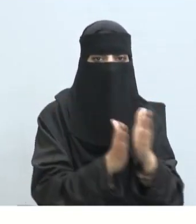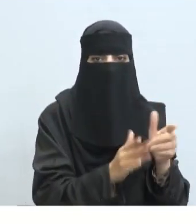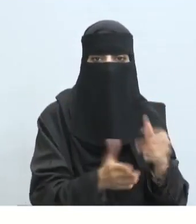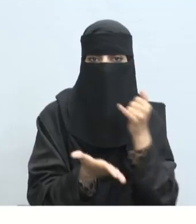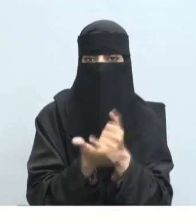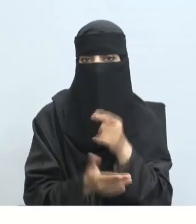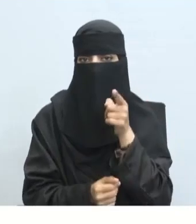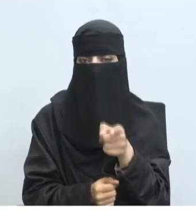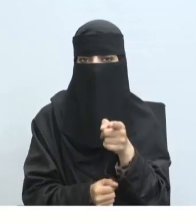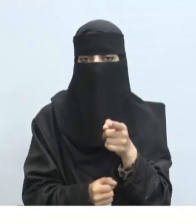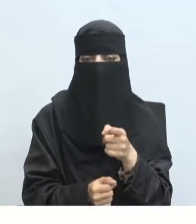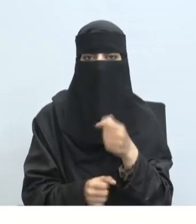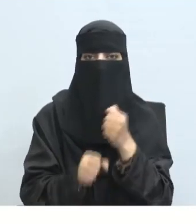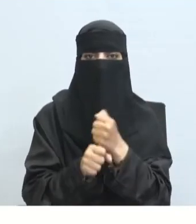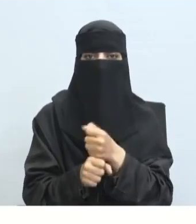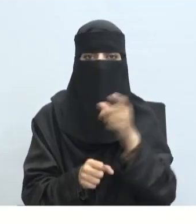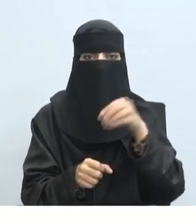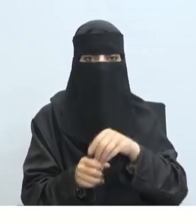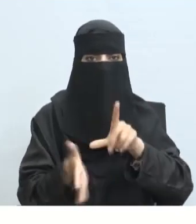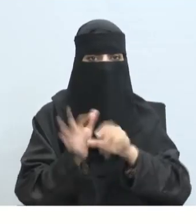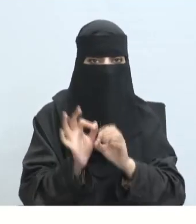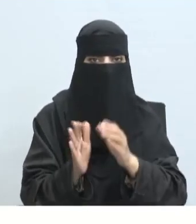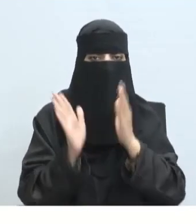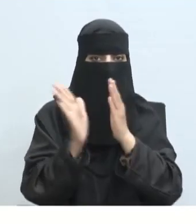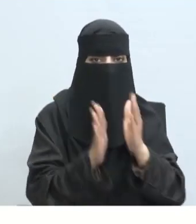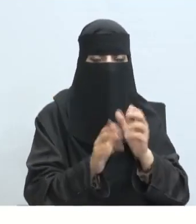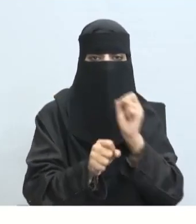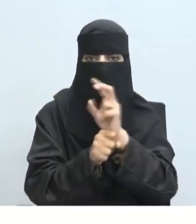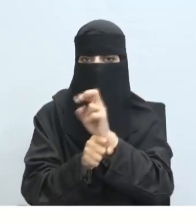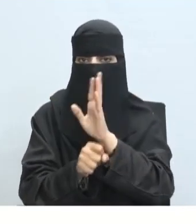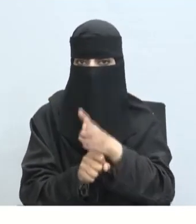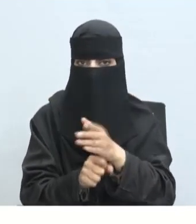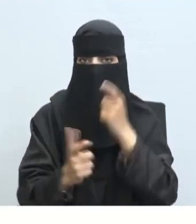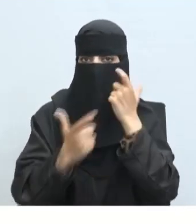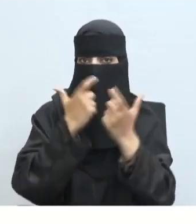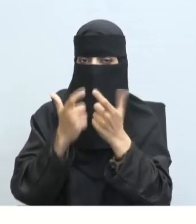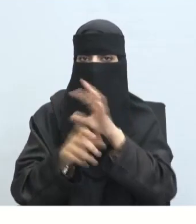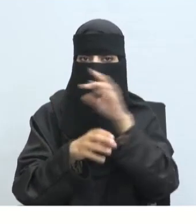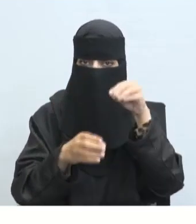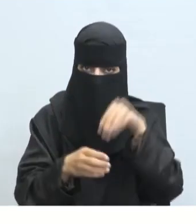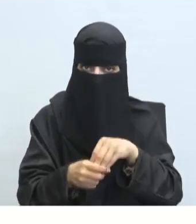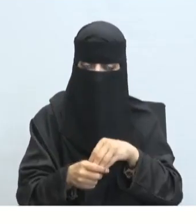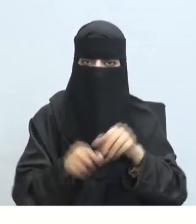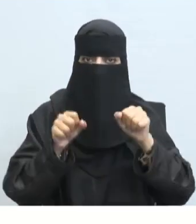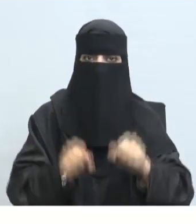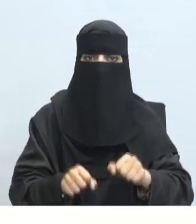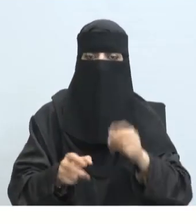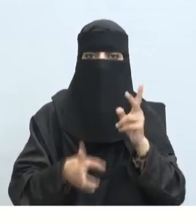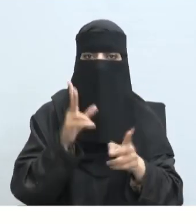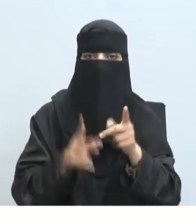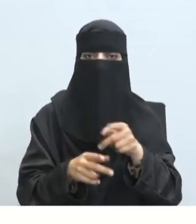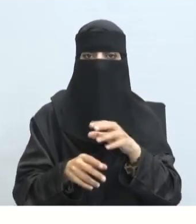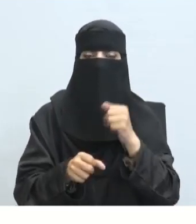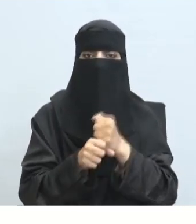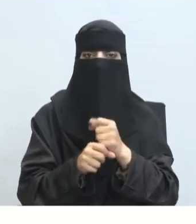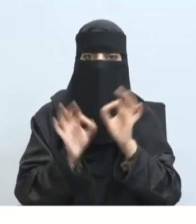وذكرنا ان جميع الوظائف من تخطيط تنظيم توجيه رقابه كلها تمارس في اداره الفعاليه لان عمل